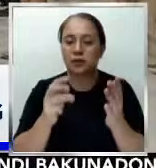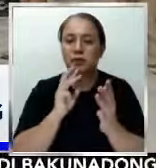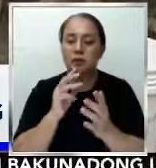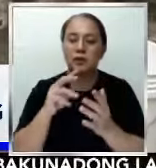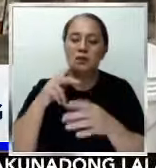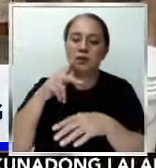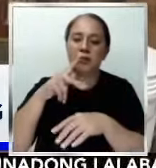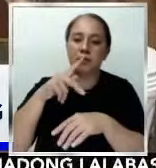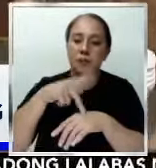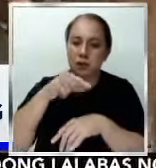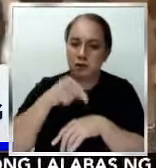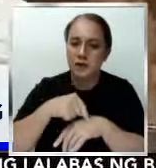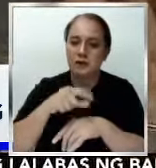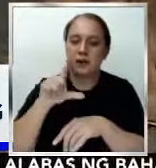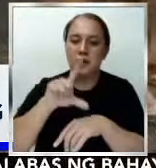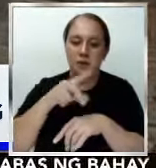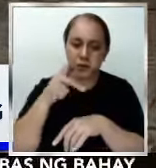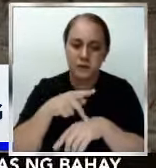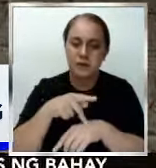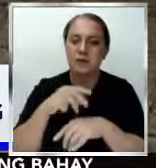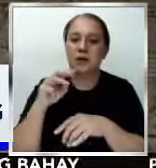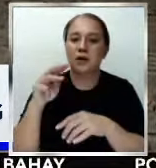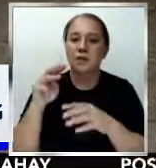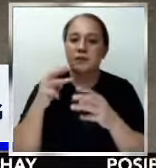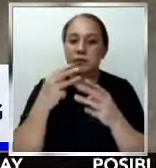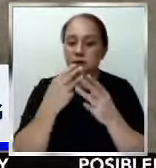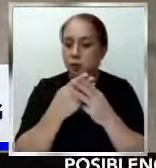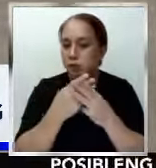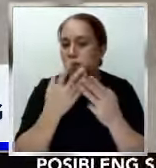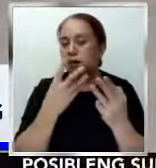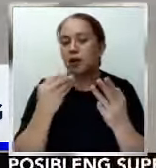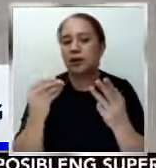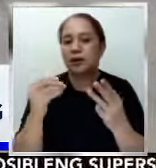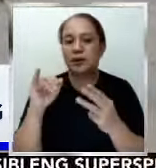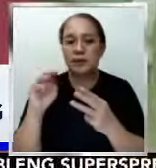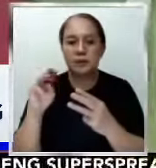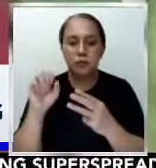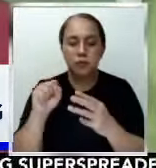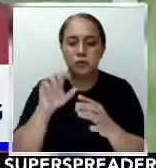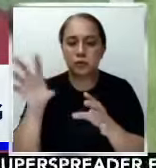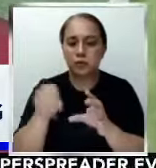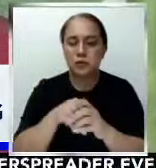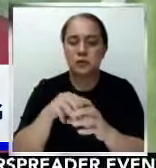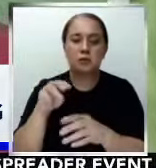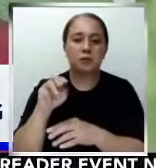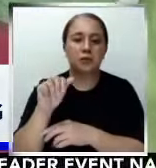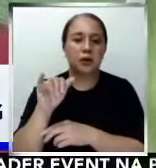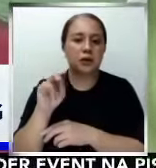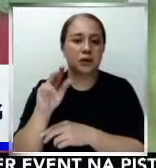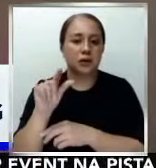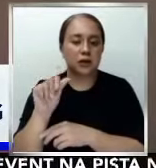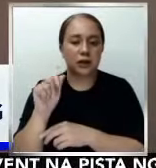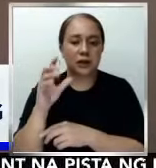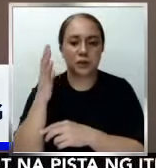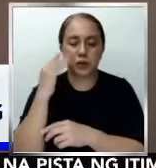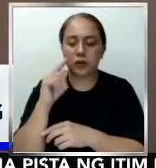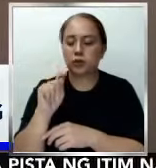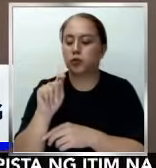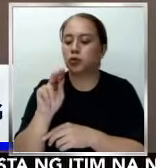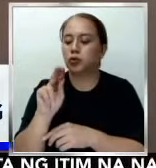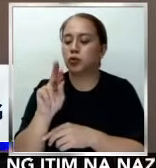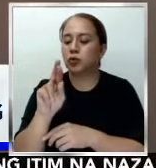Piñas, Muntinlupa at sa Imus, Cavite na nasasakupan ng Maynilad dahil sa turbidity ng tubig